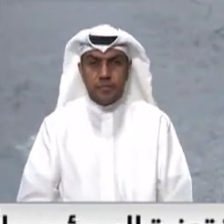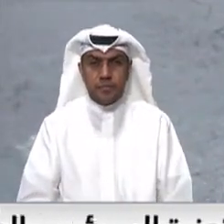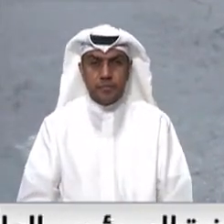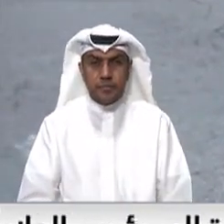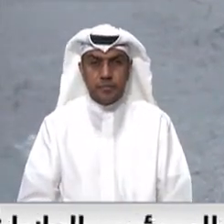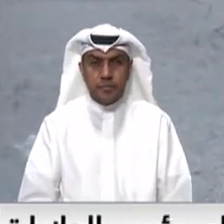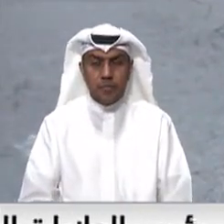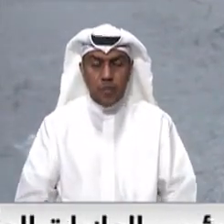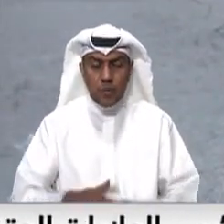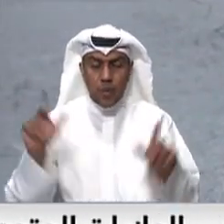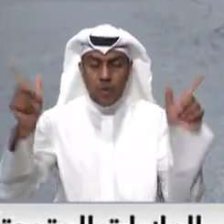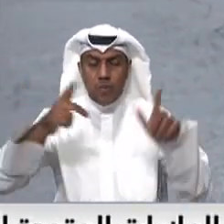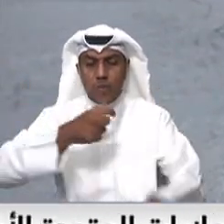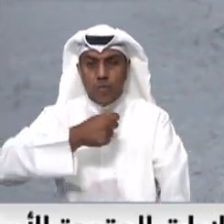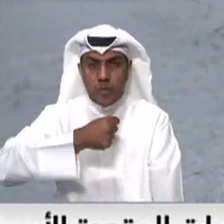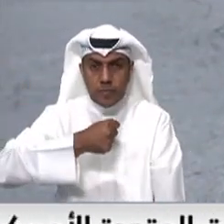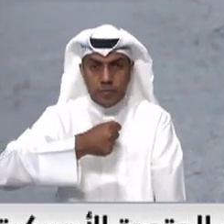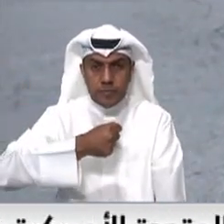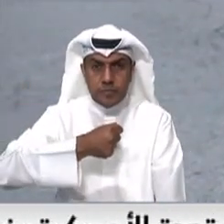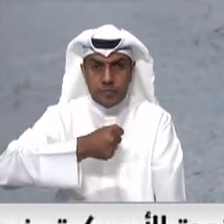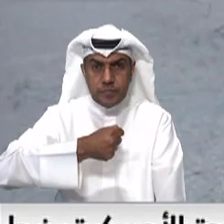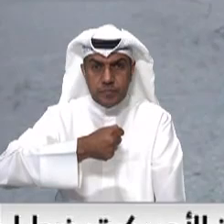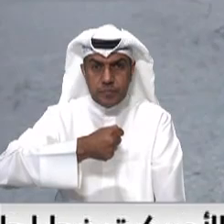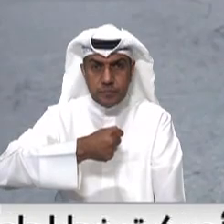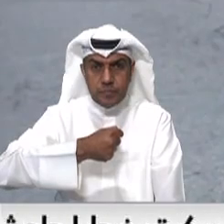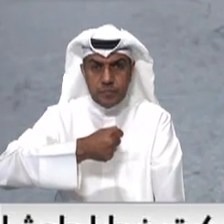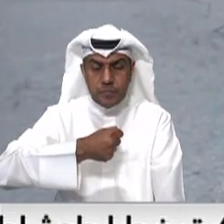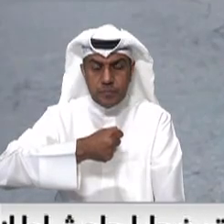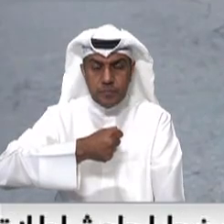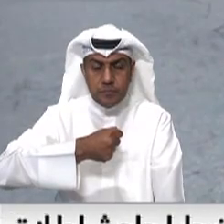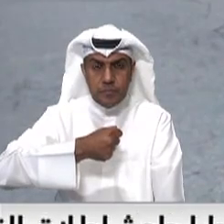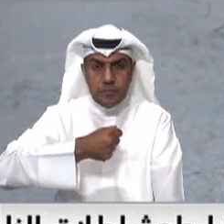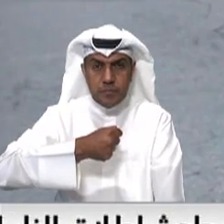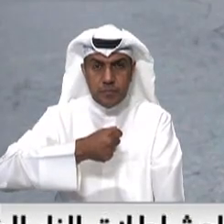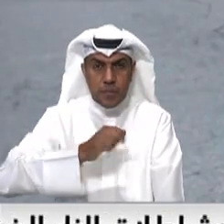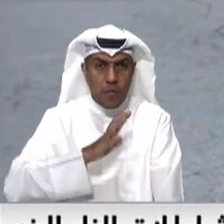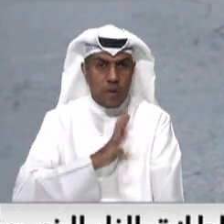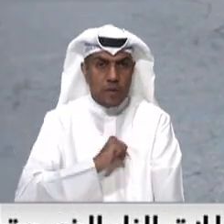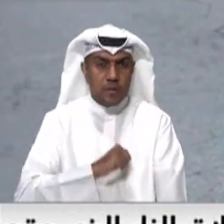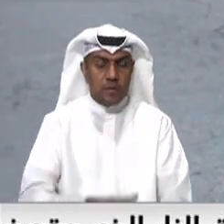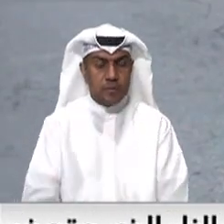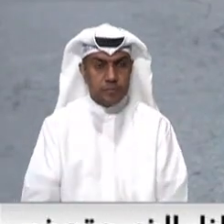المشهد. فالح نصير فالح، تلفزيون دولة الكويت، الأراضي الفلسطينية المحتلة.